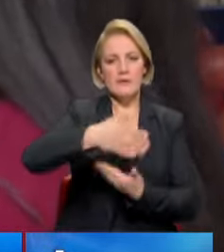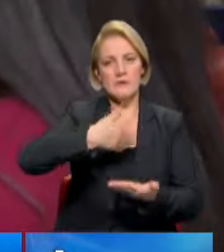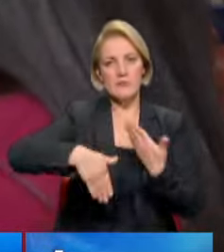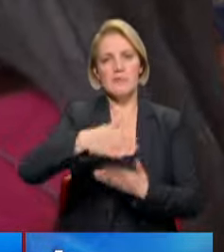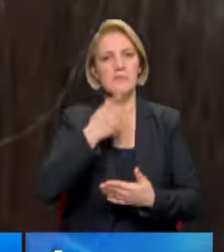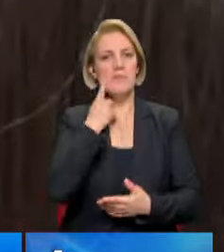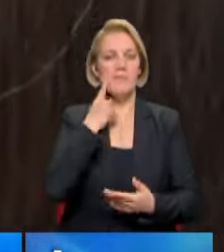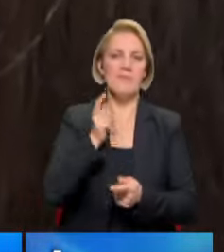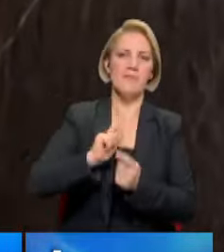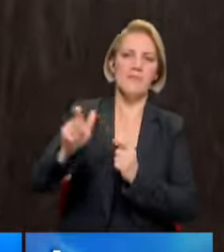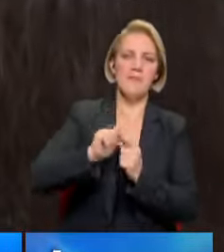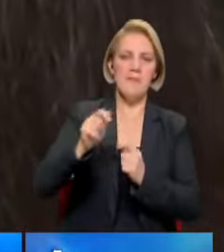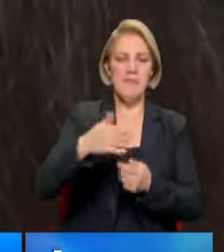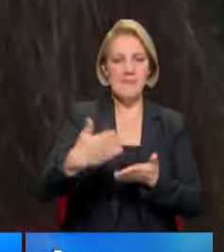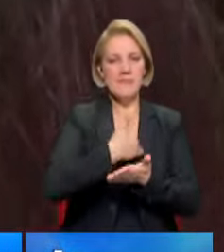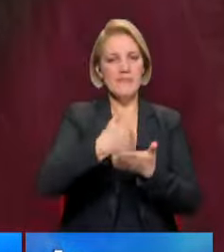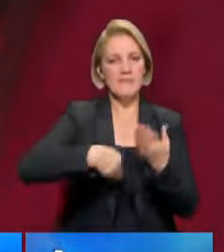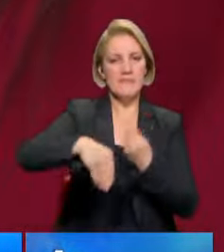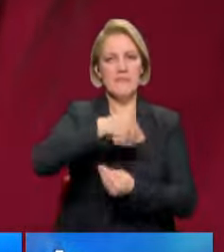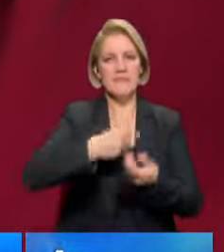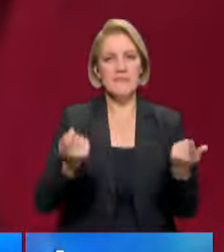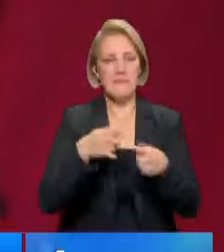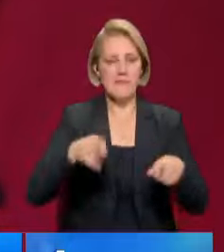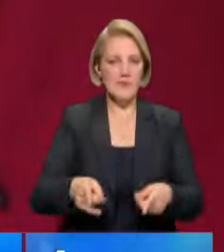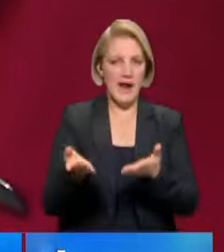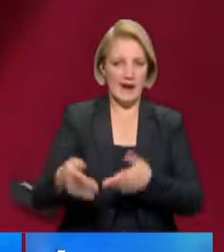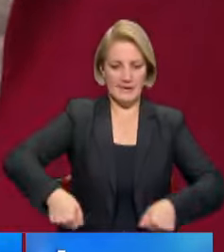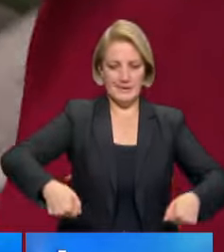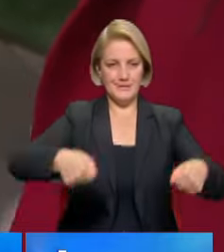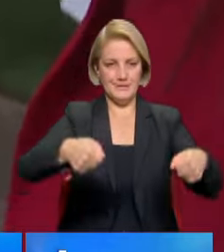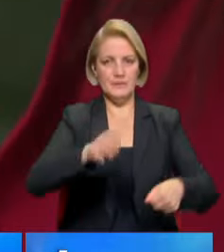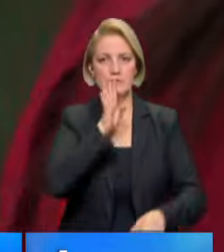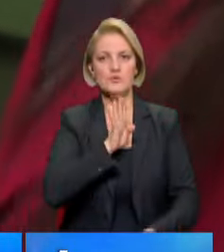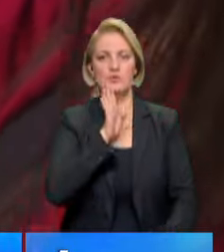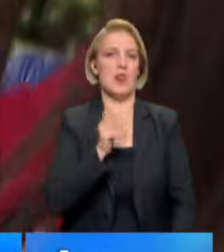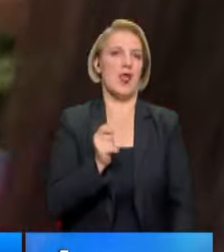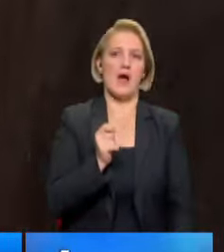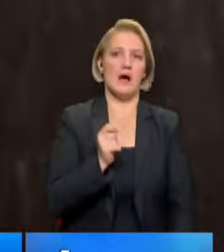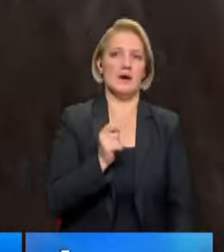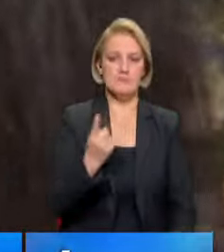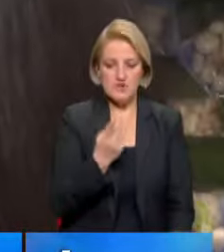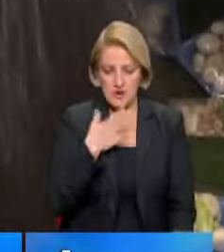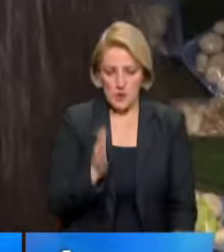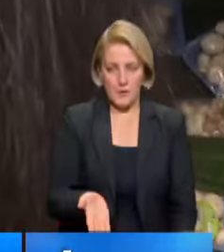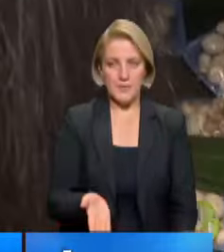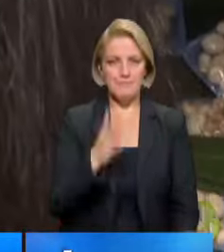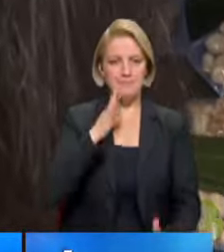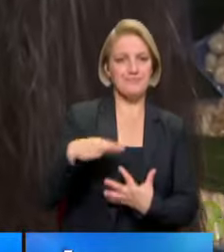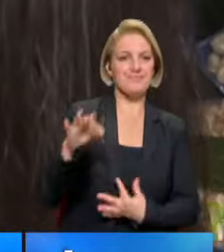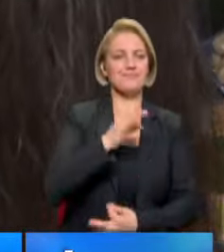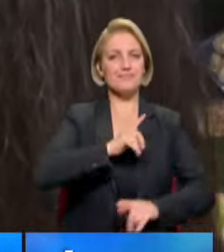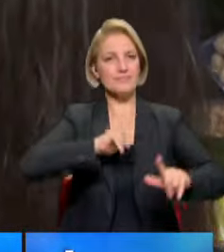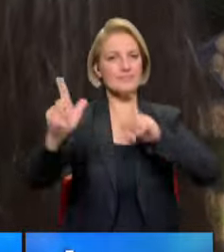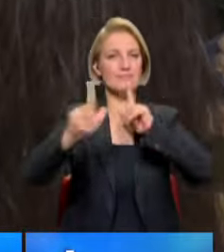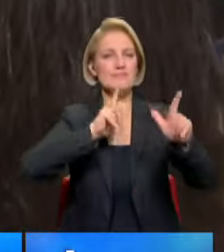devlete çalışıyoruz. Kredi kartıyla dönmeye çalışıyoruz. Yani. Bunlar 400 küsur tuttu. Yani bir şey yok yani. İnsanların